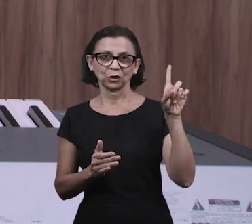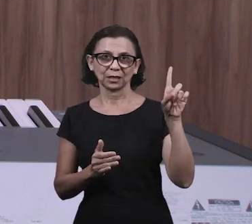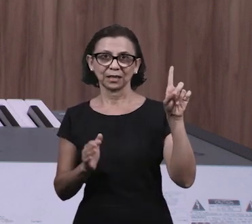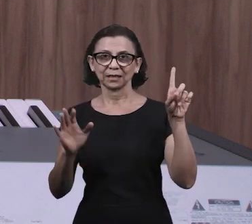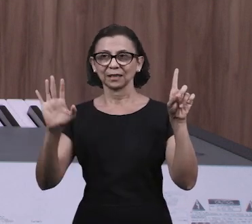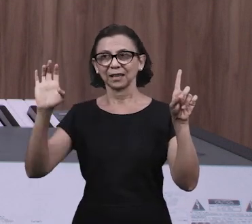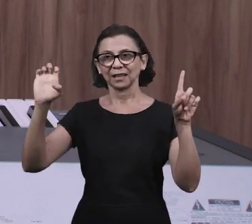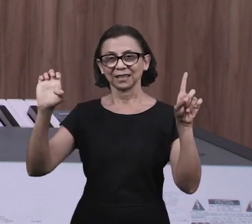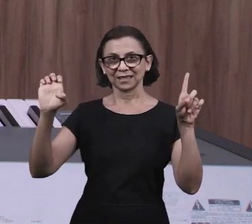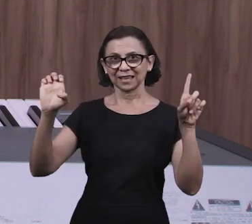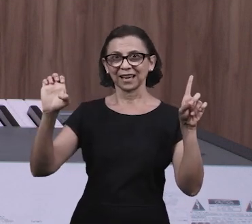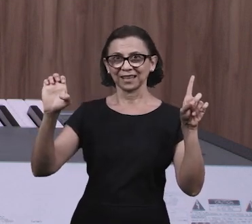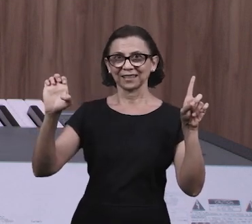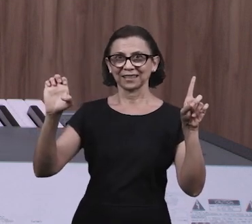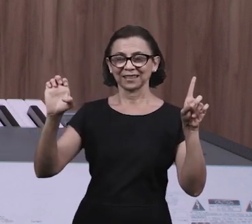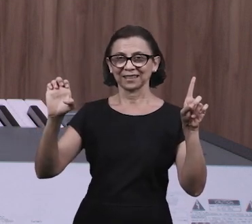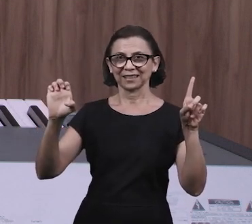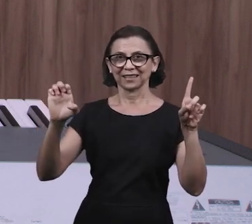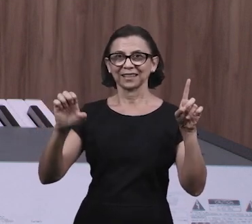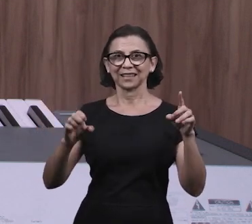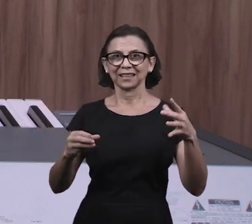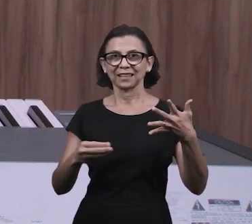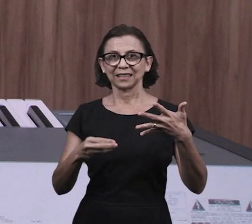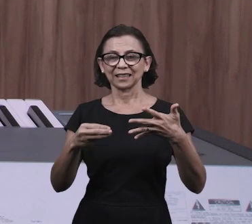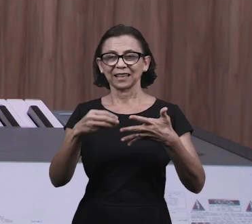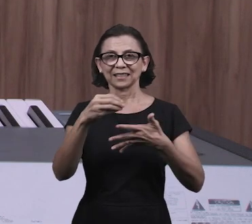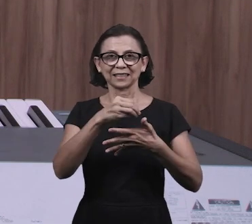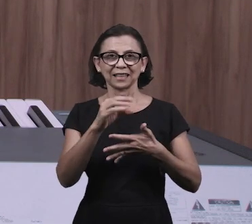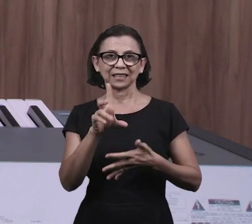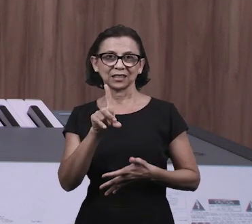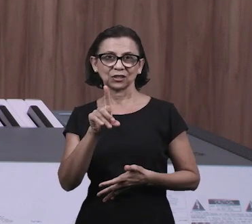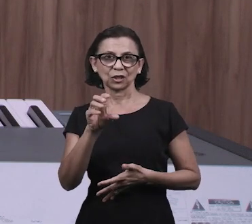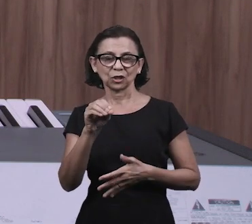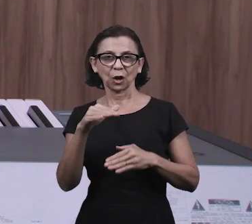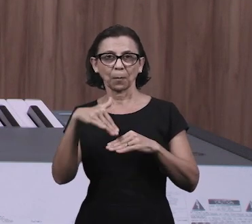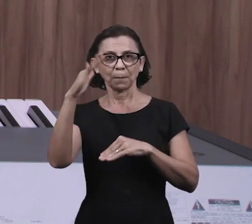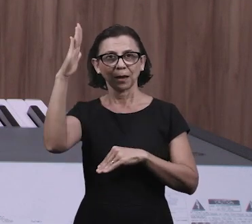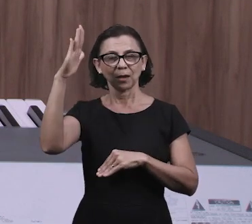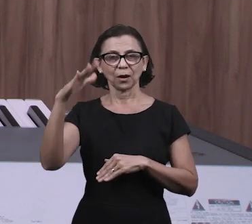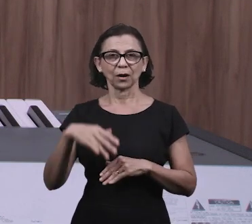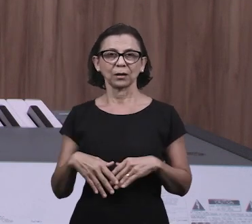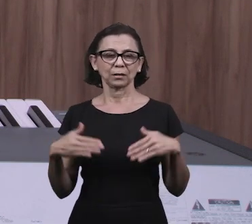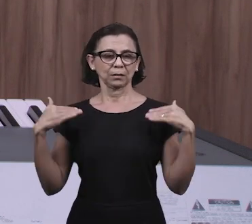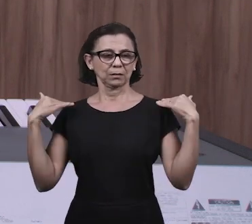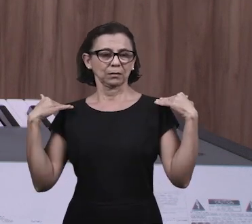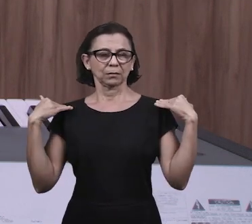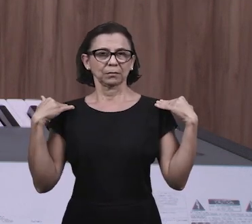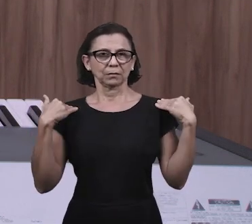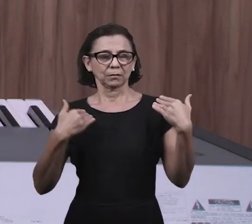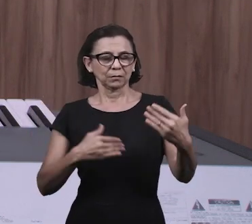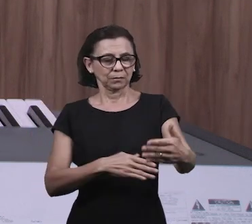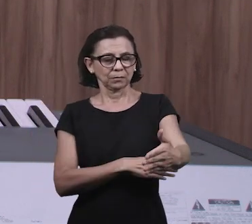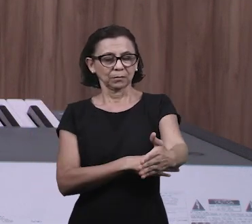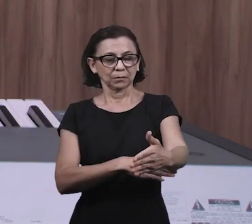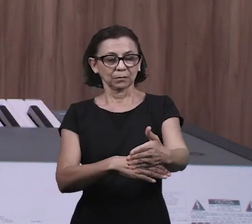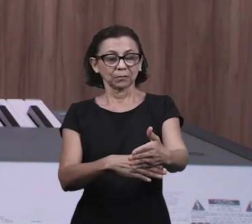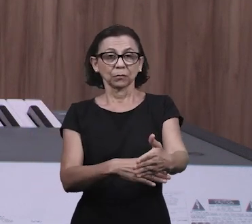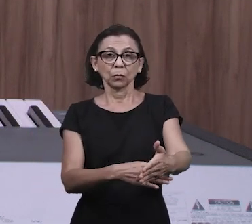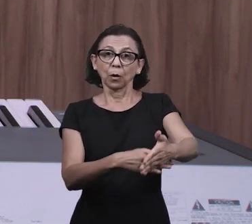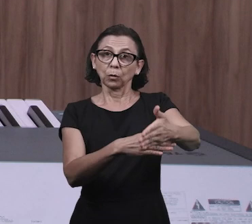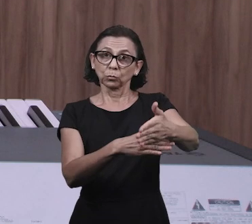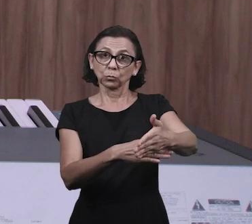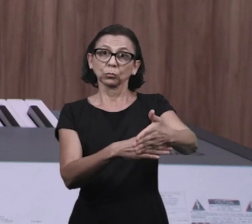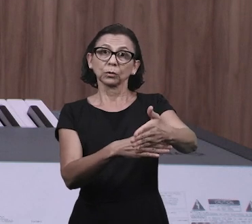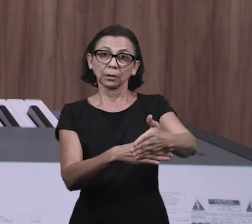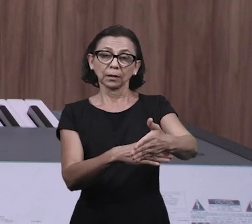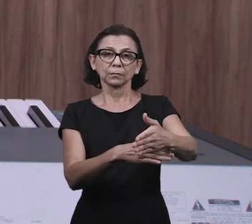vous êtes entraîné beaucoup la main gauche et droite dans la gamme de Do majeur en observant la posture du corps,